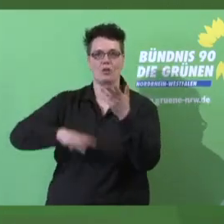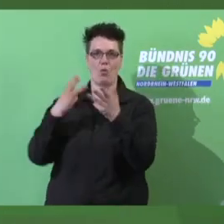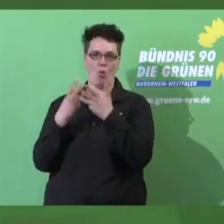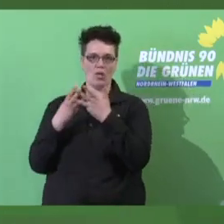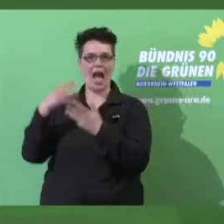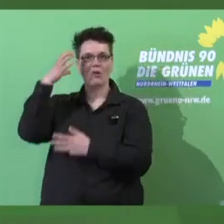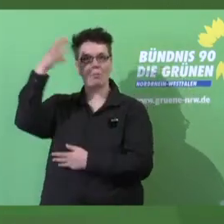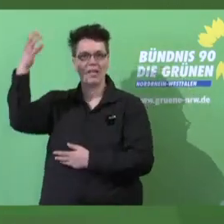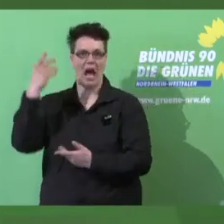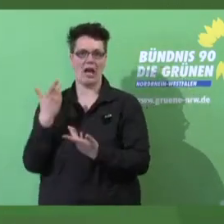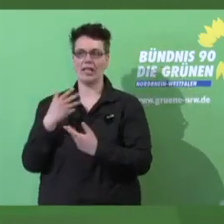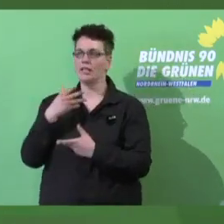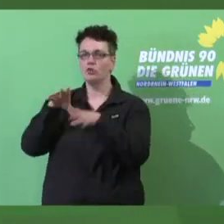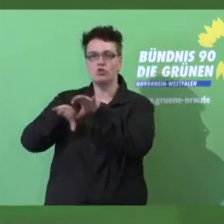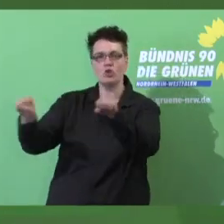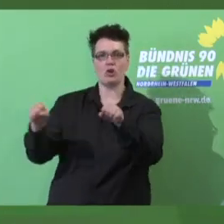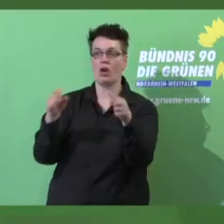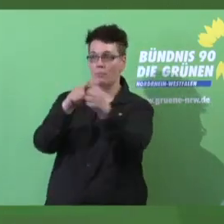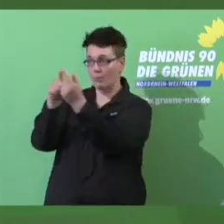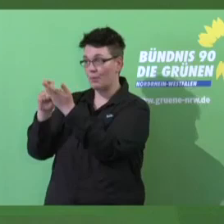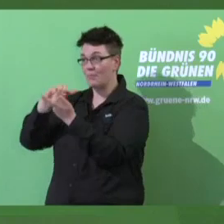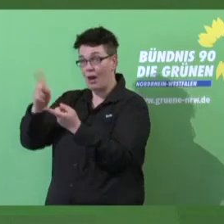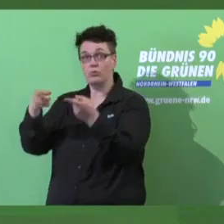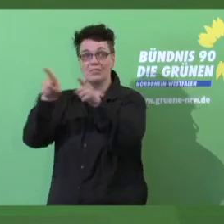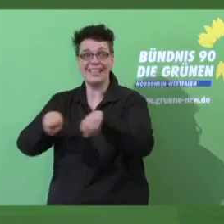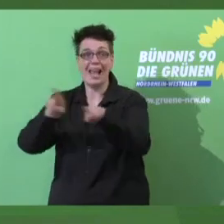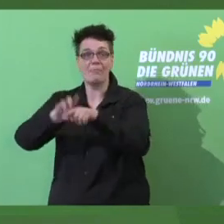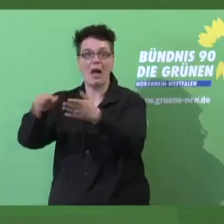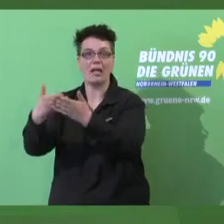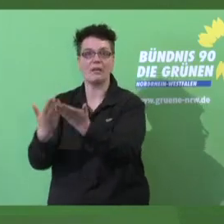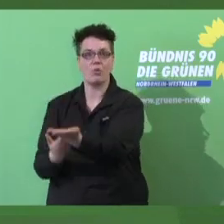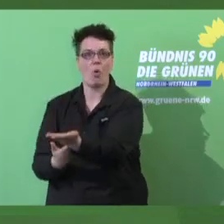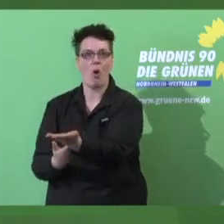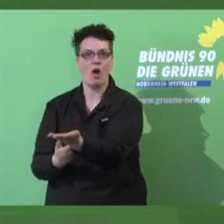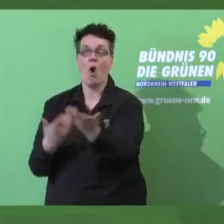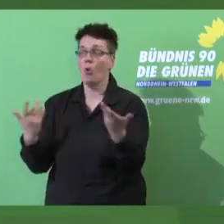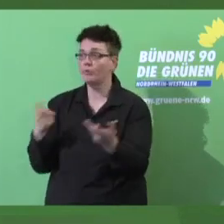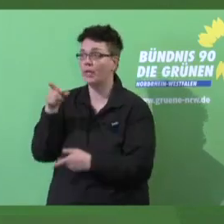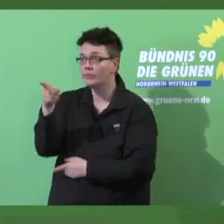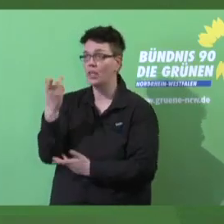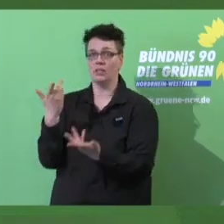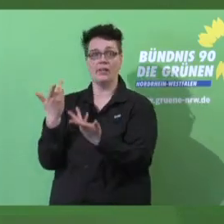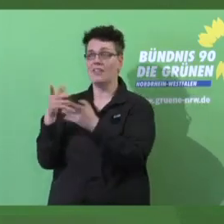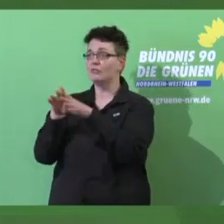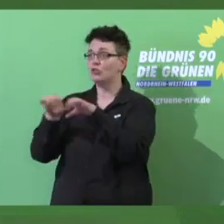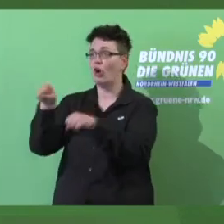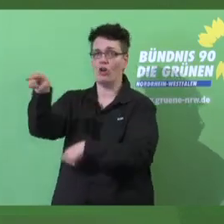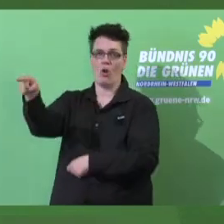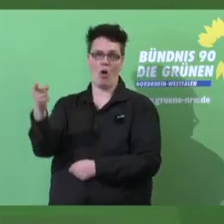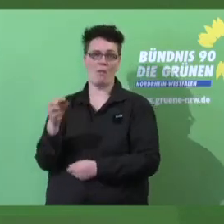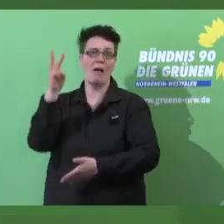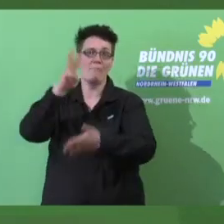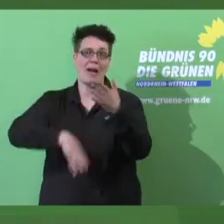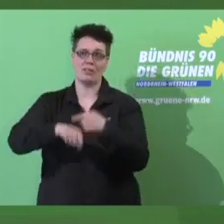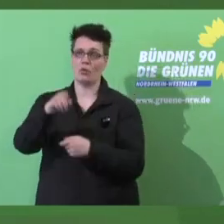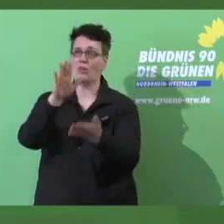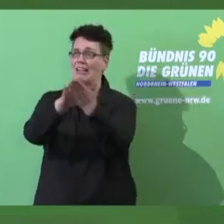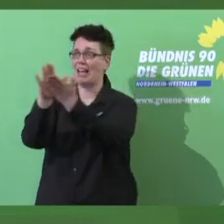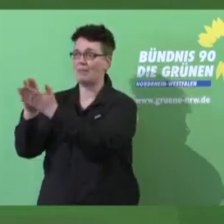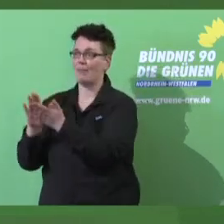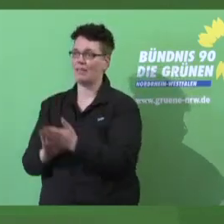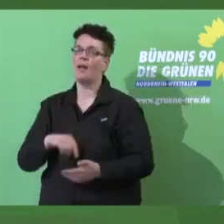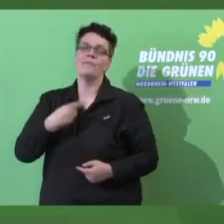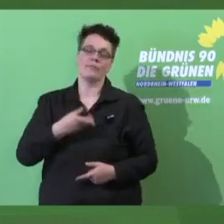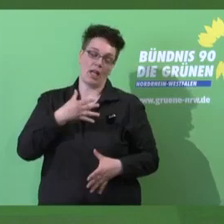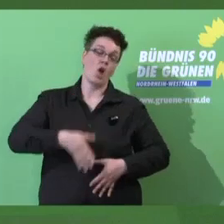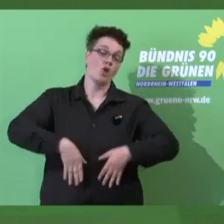etc., wo es auch solche Angebote gibt. Und ich meine, was in Stockholm geht und was in Barcelona geht, das geht in Köln, Düsseldorf, Münster,